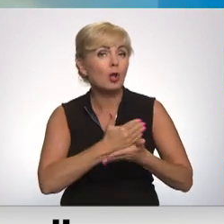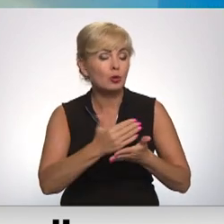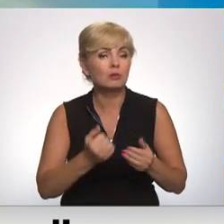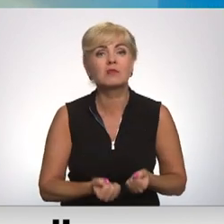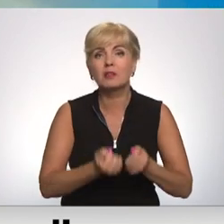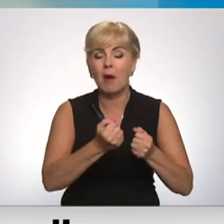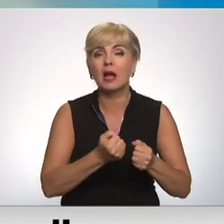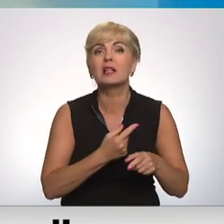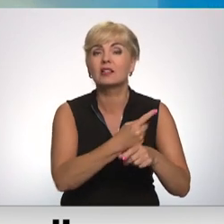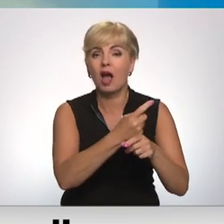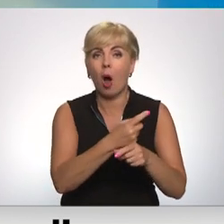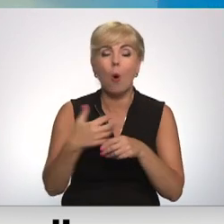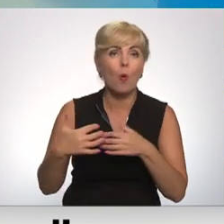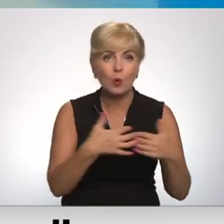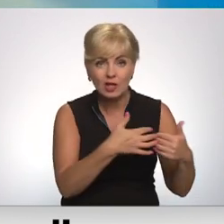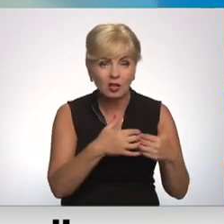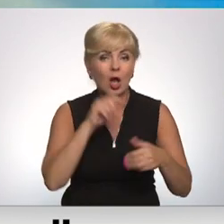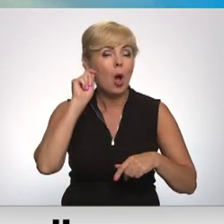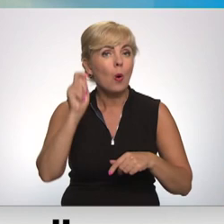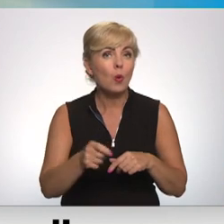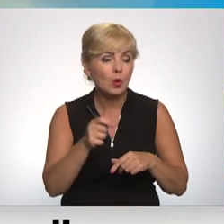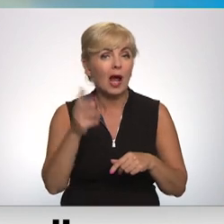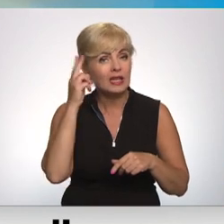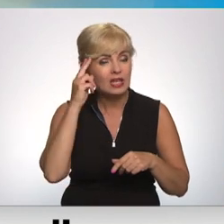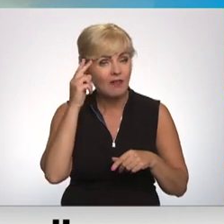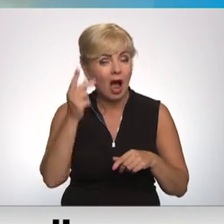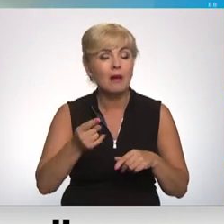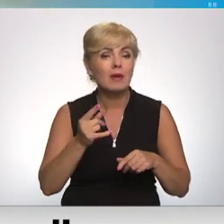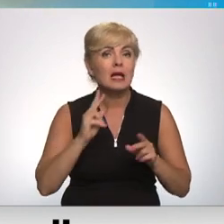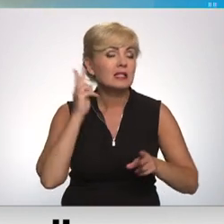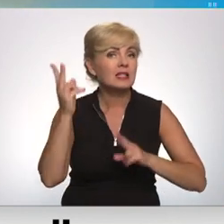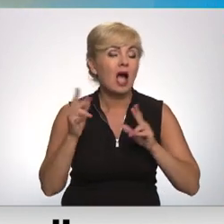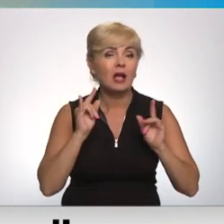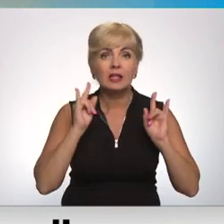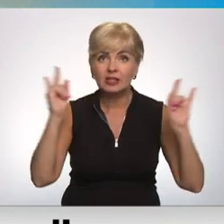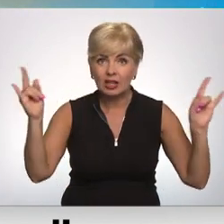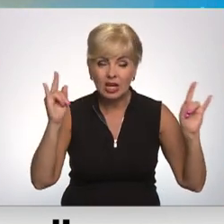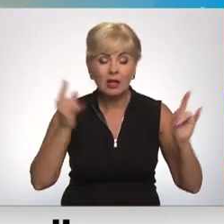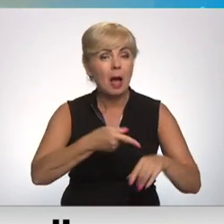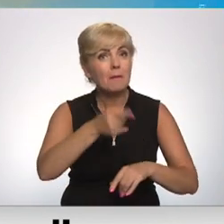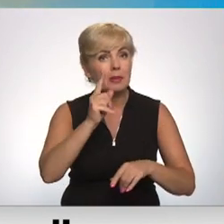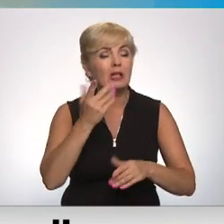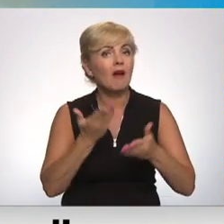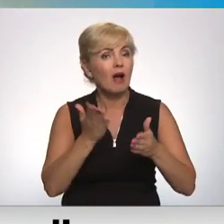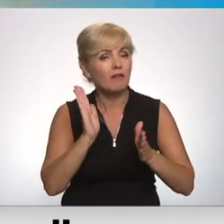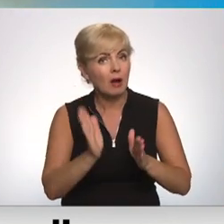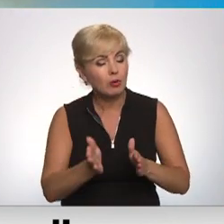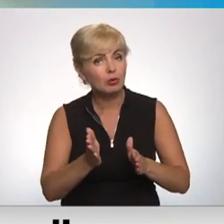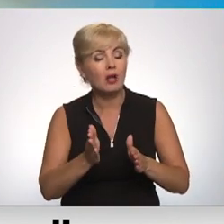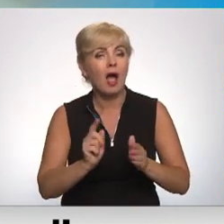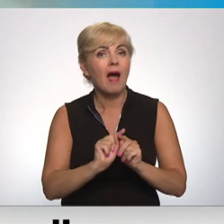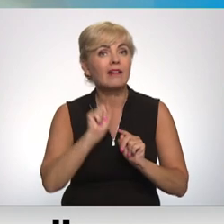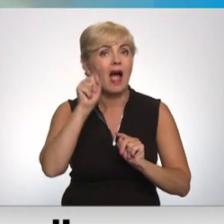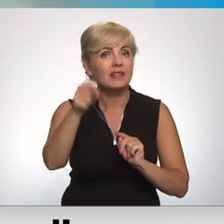bet galvaspilsētā Kijevā ik pa laikam skan sirēnas, brīdinot par raķešu uzlidojumiem. Kijevā atrodas arī mūsu filmēšanas grupa